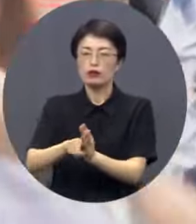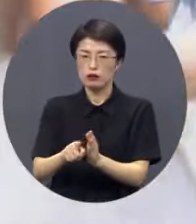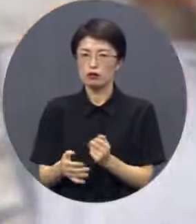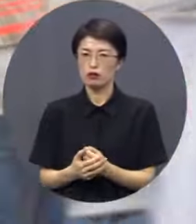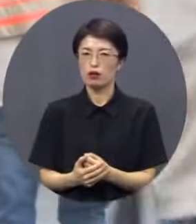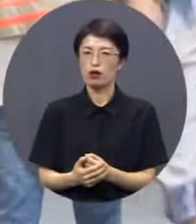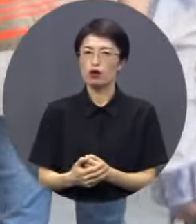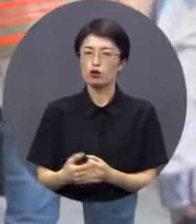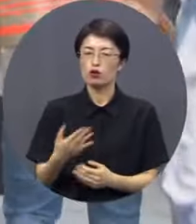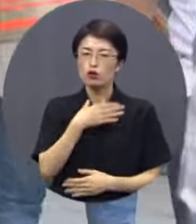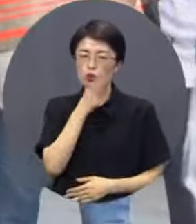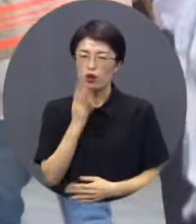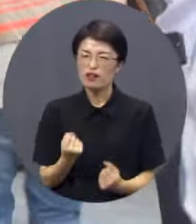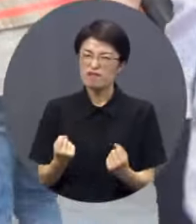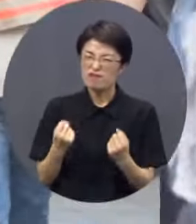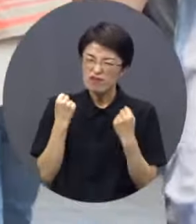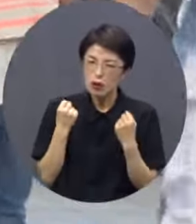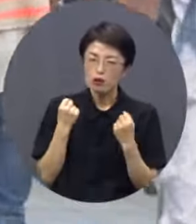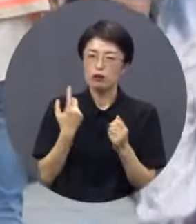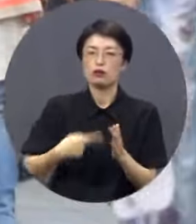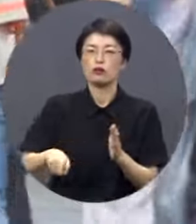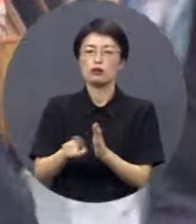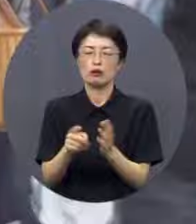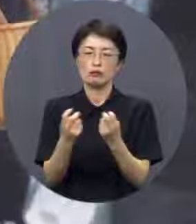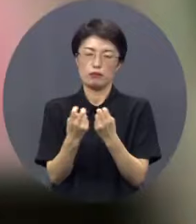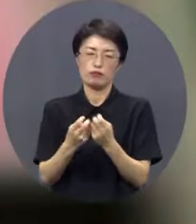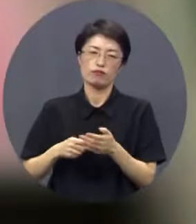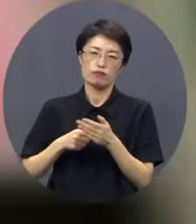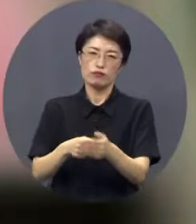강연장을 위 시책 추진하고